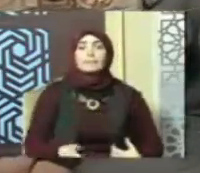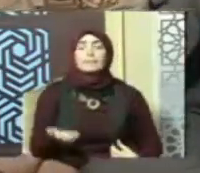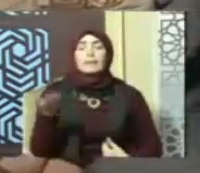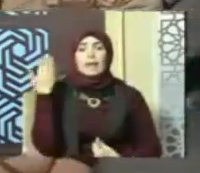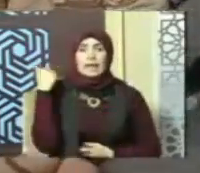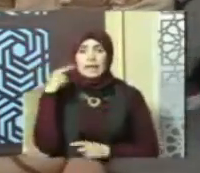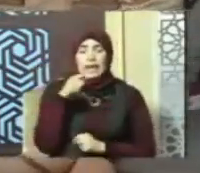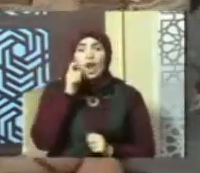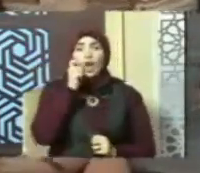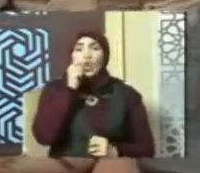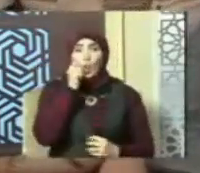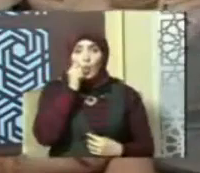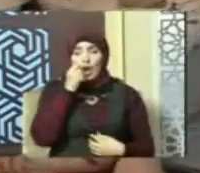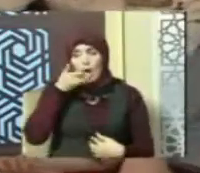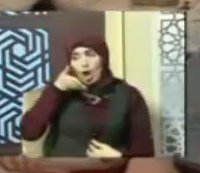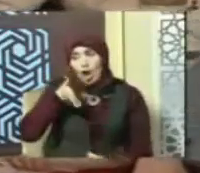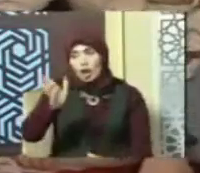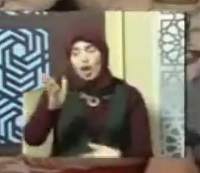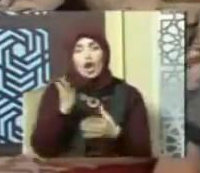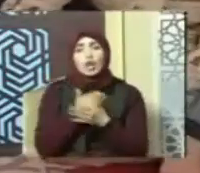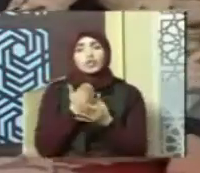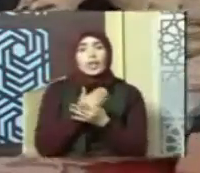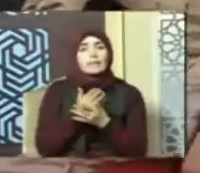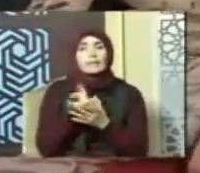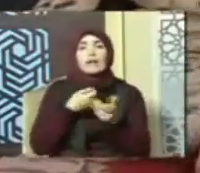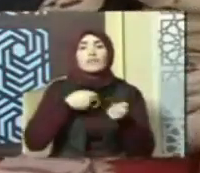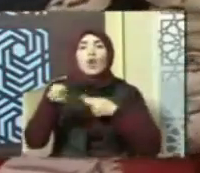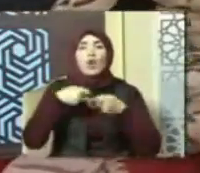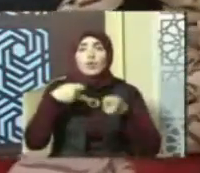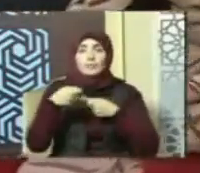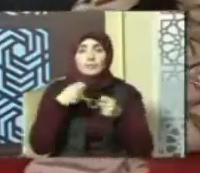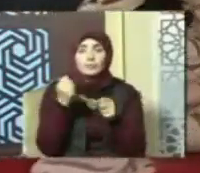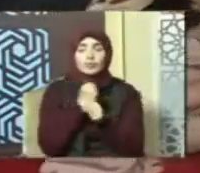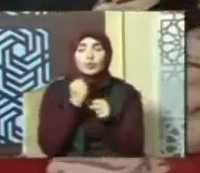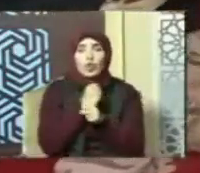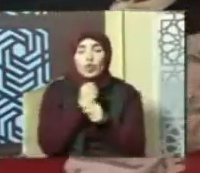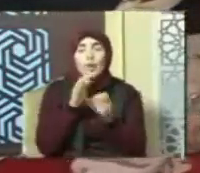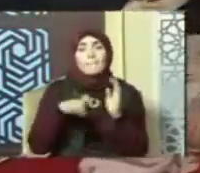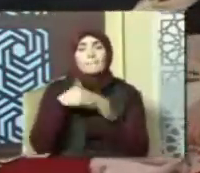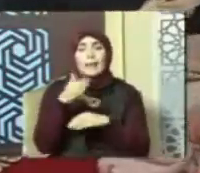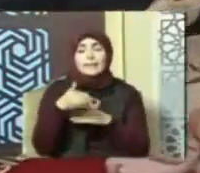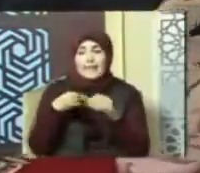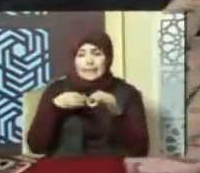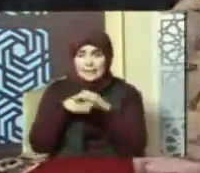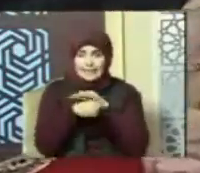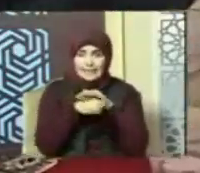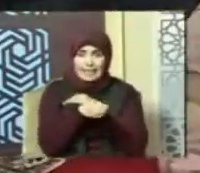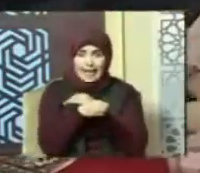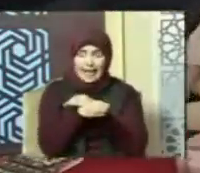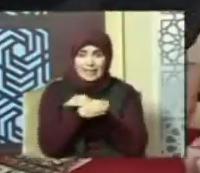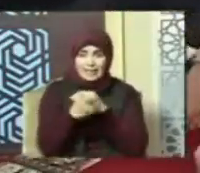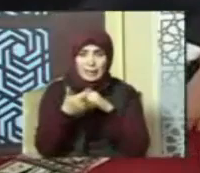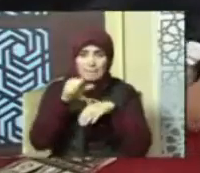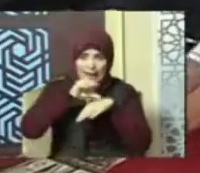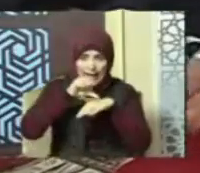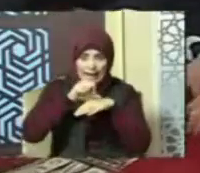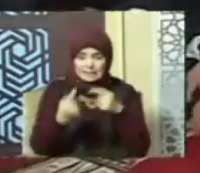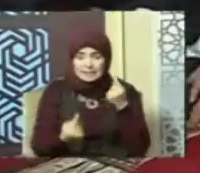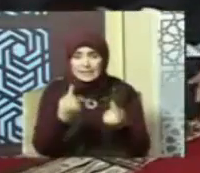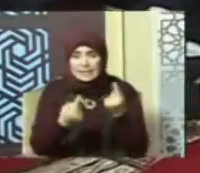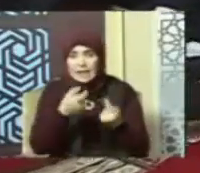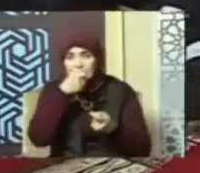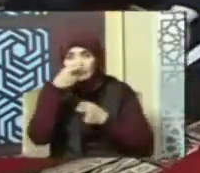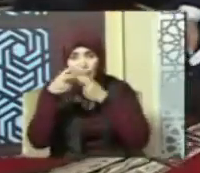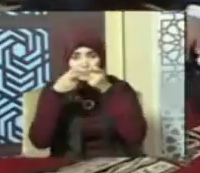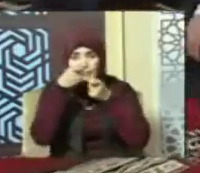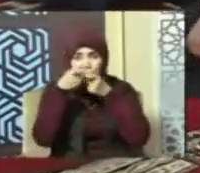خرج لتجارة، ثم دخل بستانا ليستريح فيه بعض الوقت،